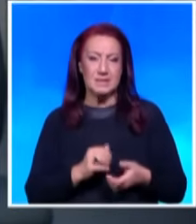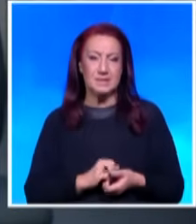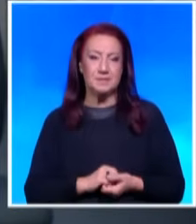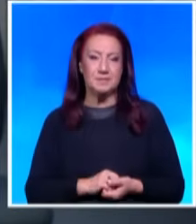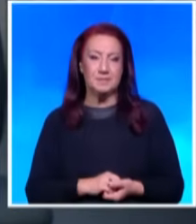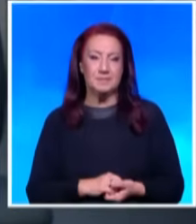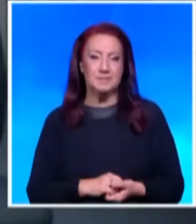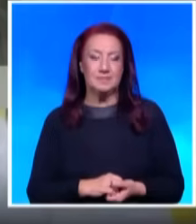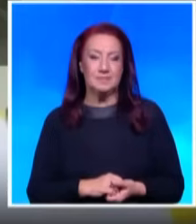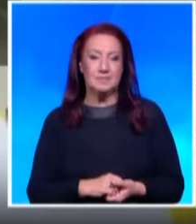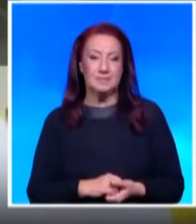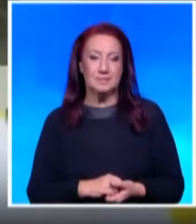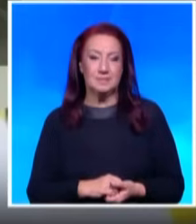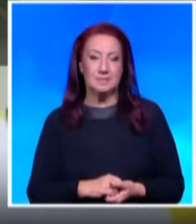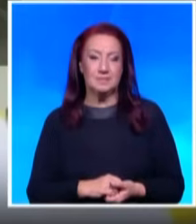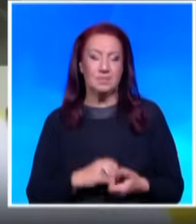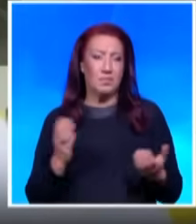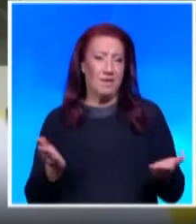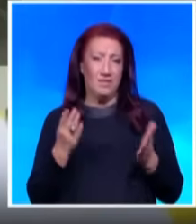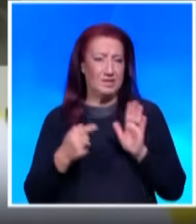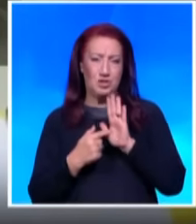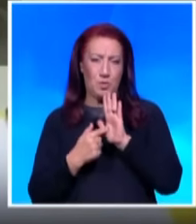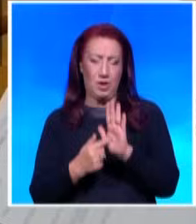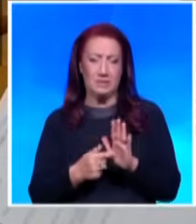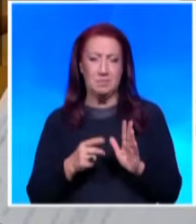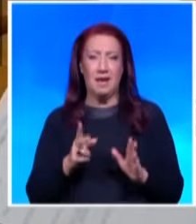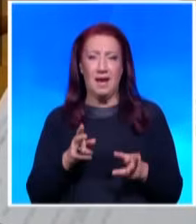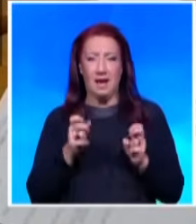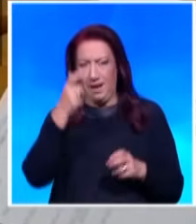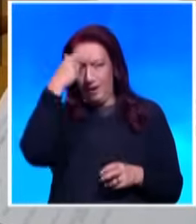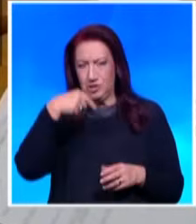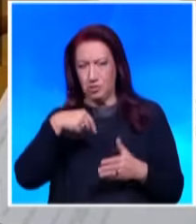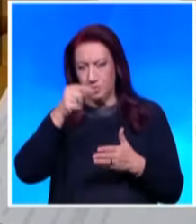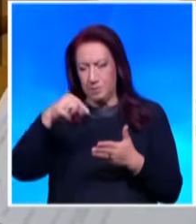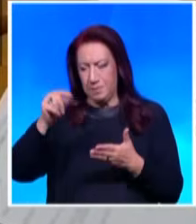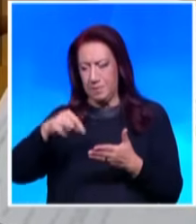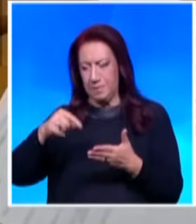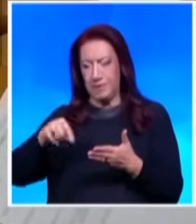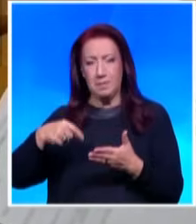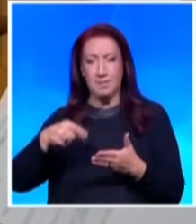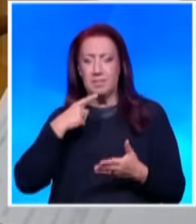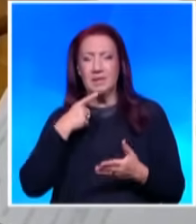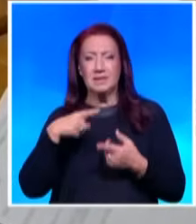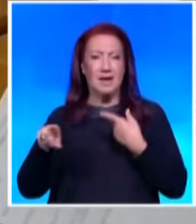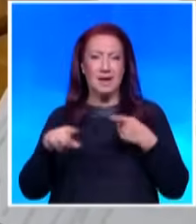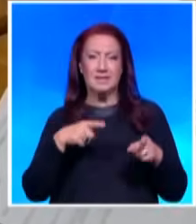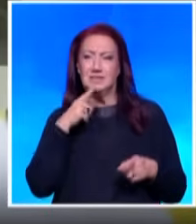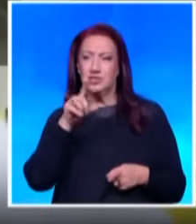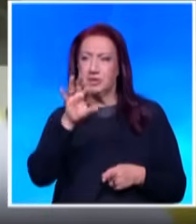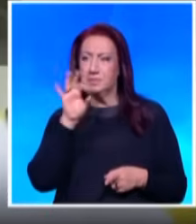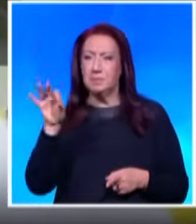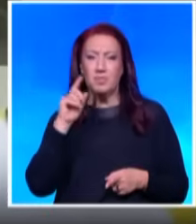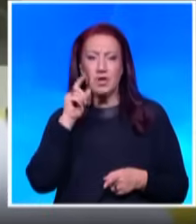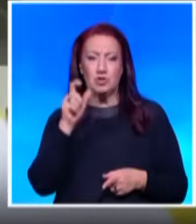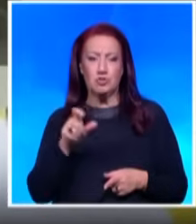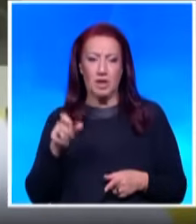Христова. Вече ви показахме как се дописват преференции за кандидати от различни политически формации.